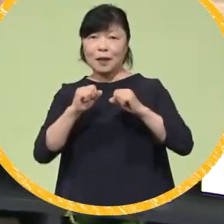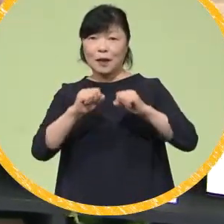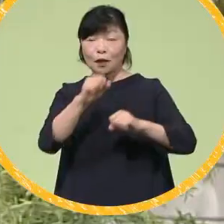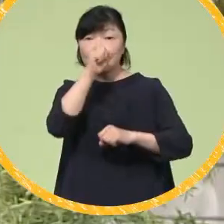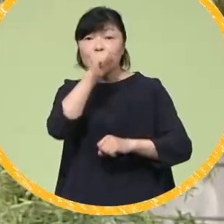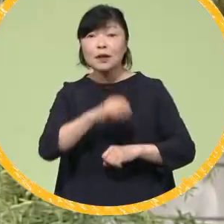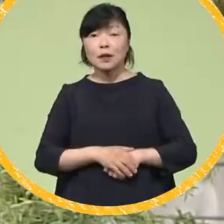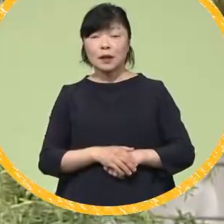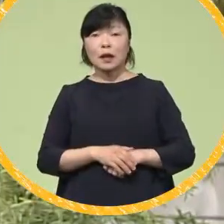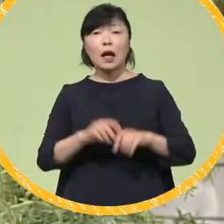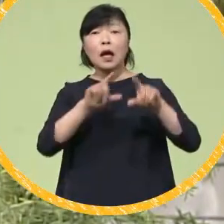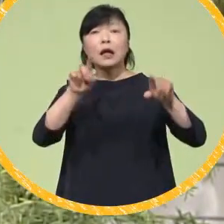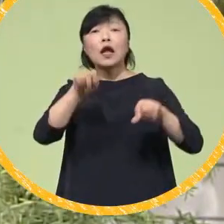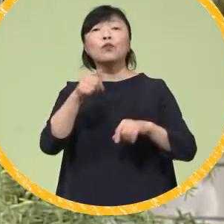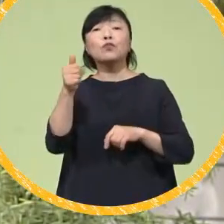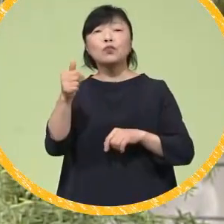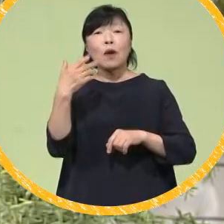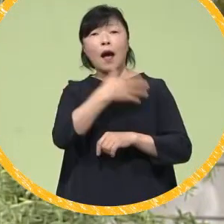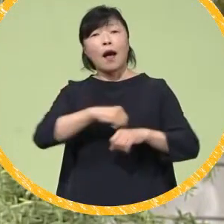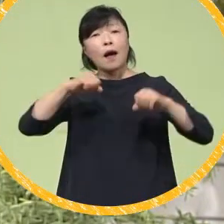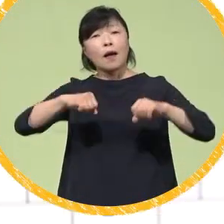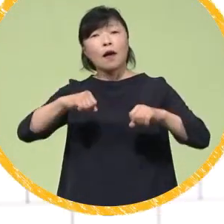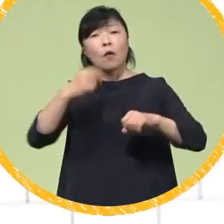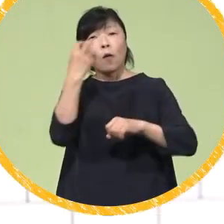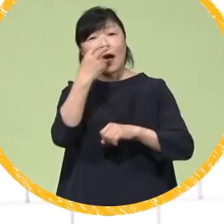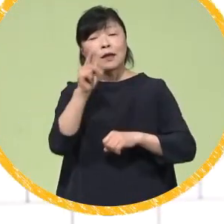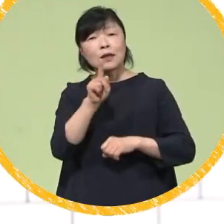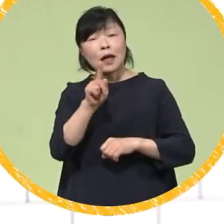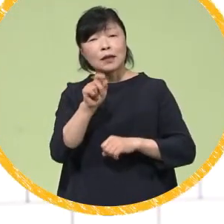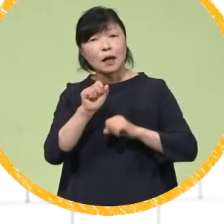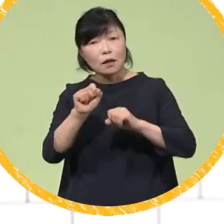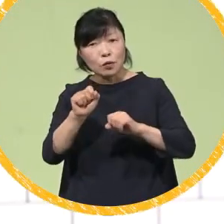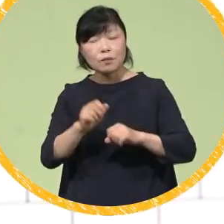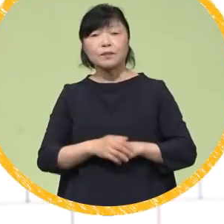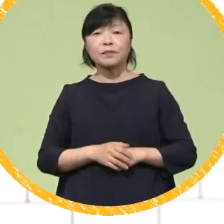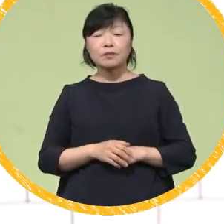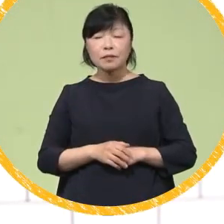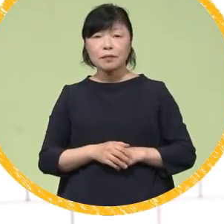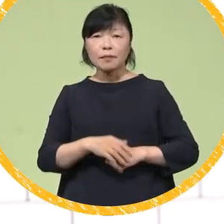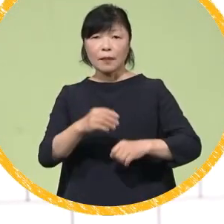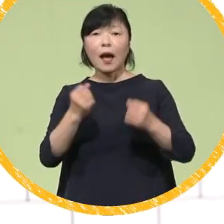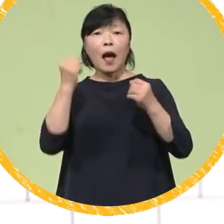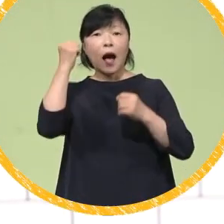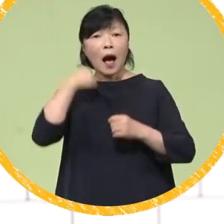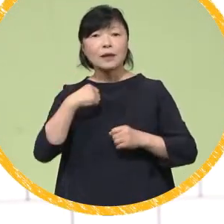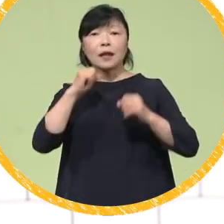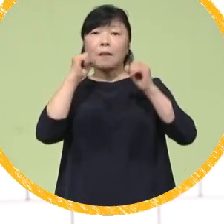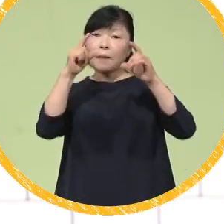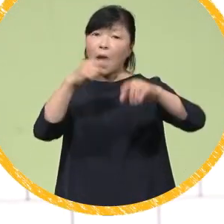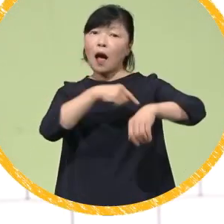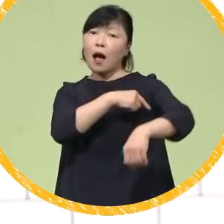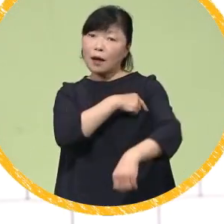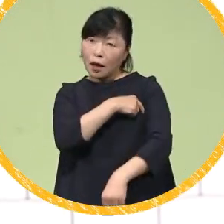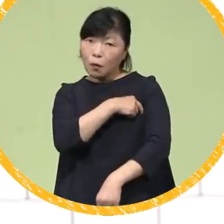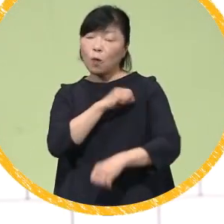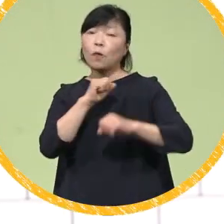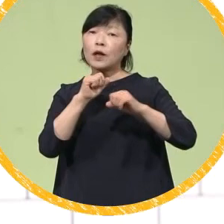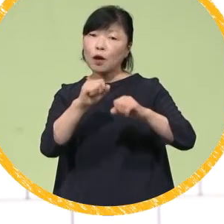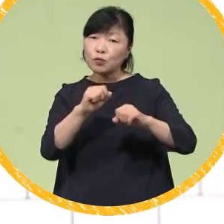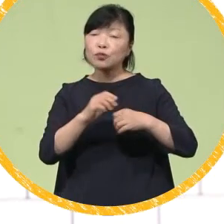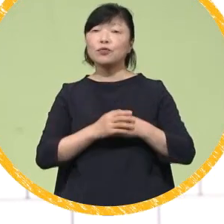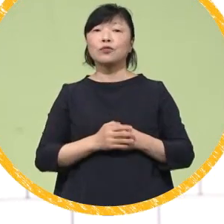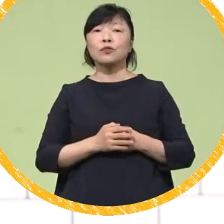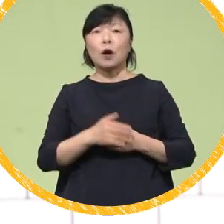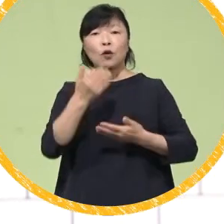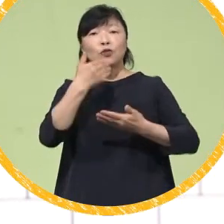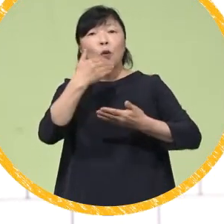まあ、ちなみに平野くんは健康管理のために何かやってますか。 僕はもう、まあ、検温を朝起きたらするっていうのはもちろんのこと、うん、